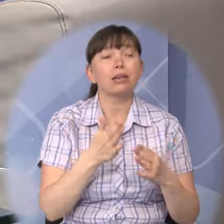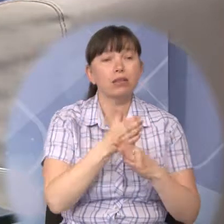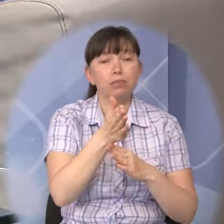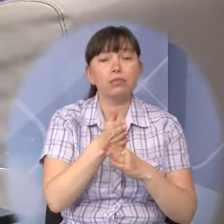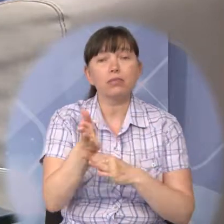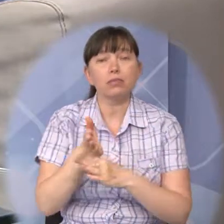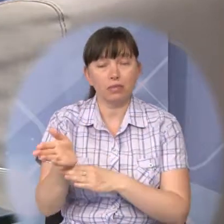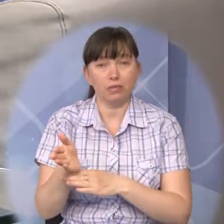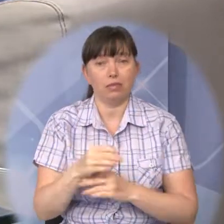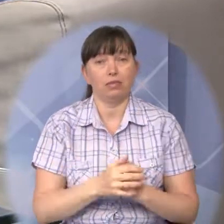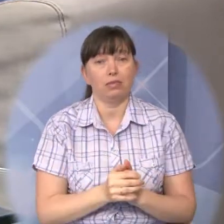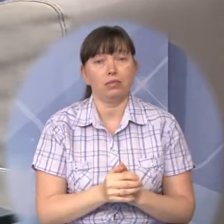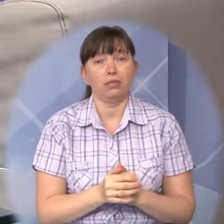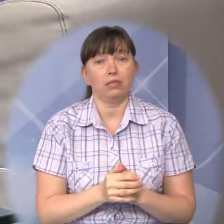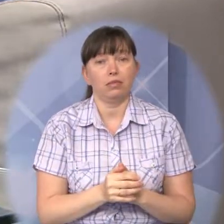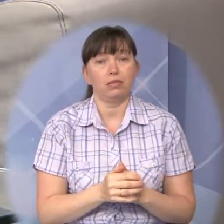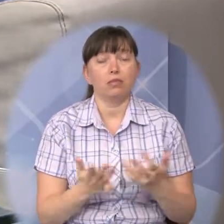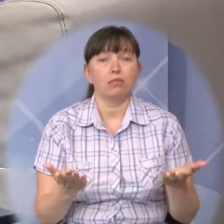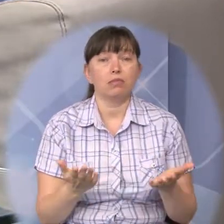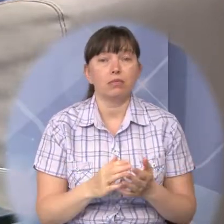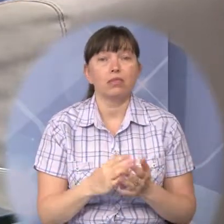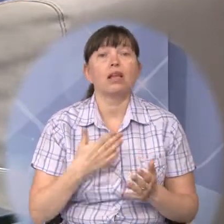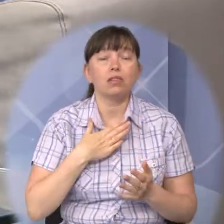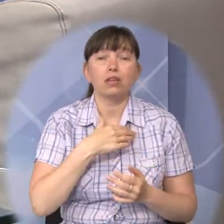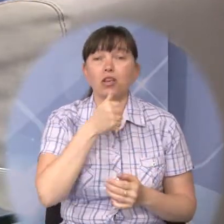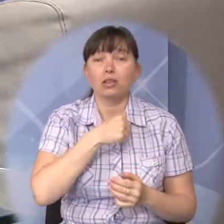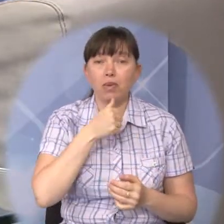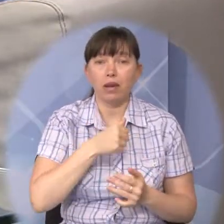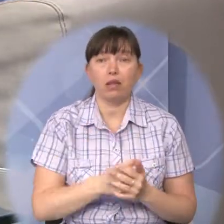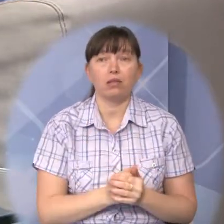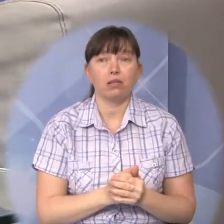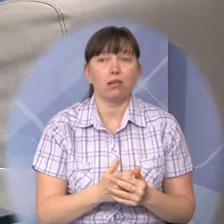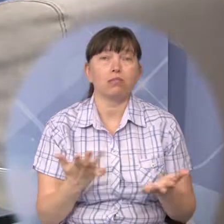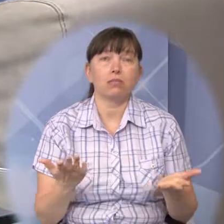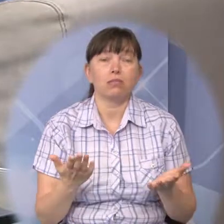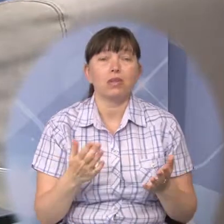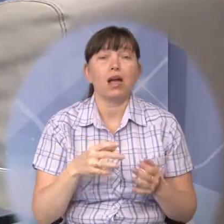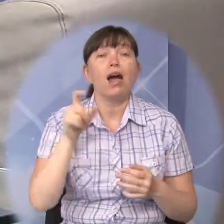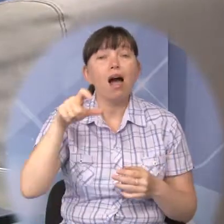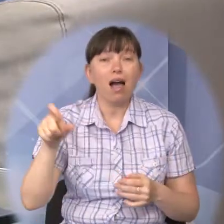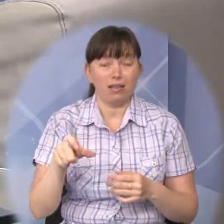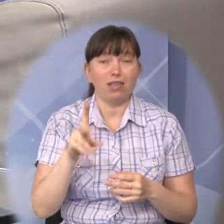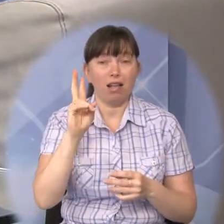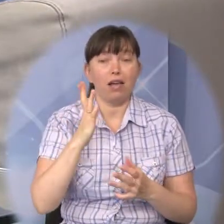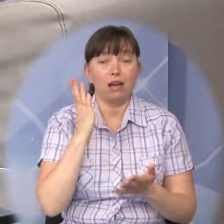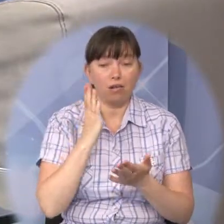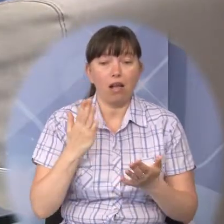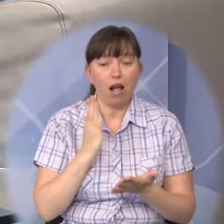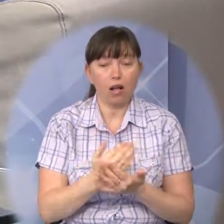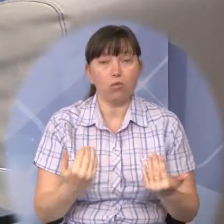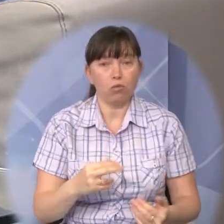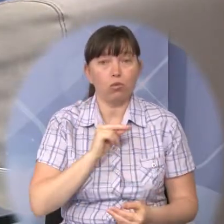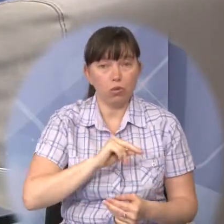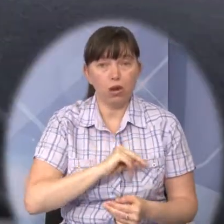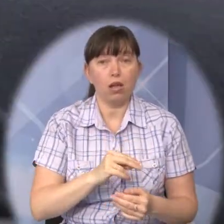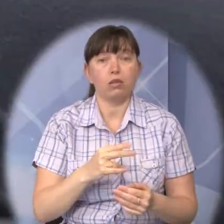vizite pe care reușește asistenta să-l facă. Din experiența noastră Asistentele pe care le avem angajate au